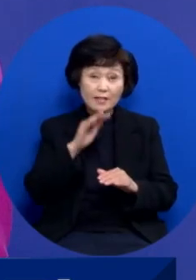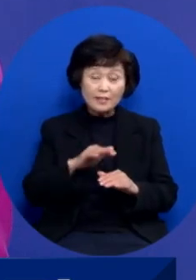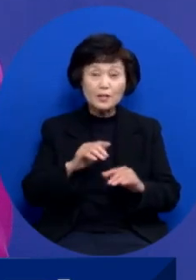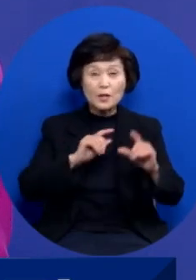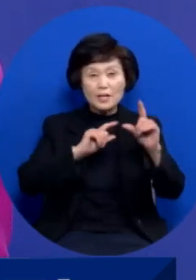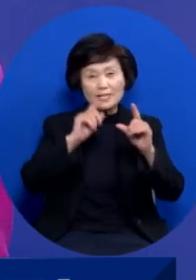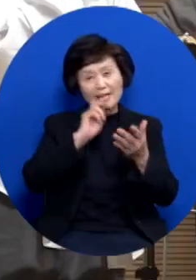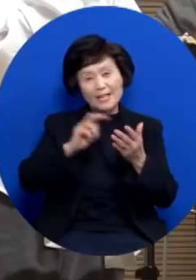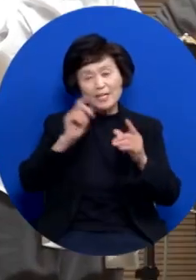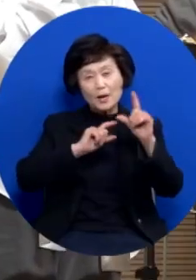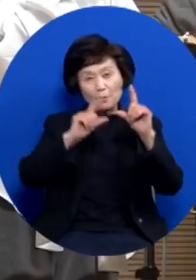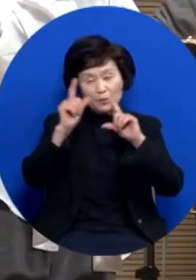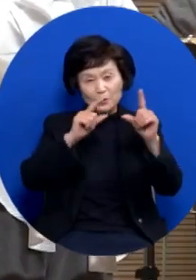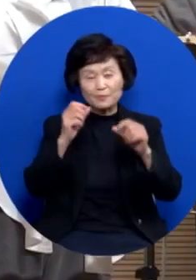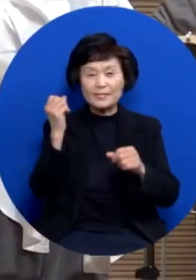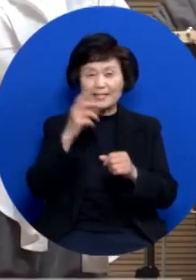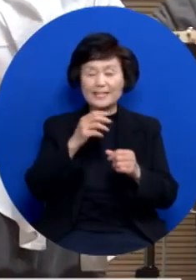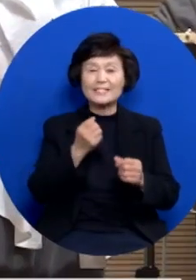기자입니다.